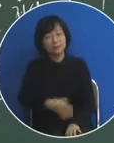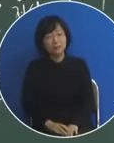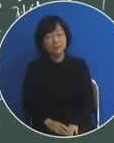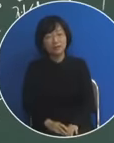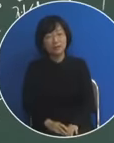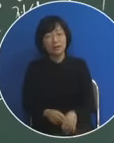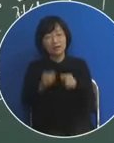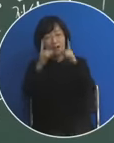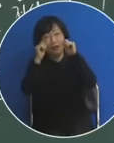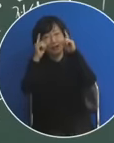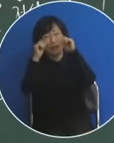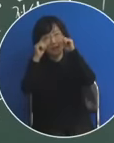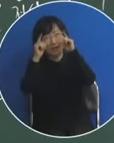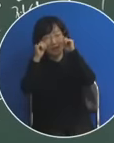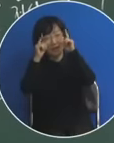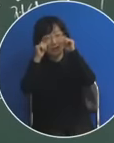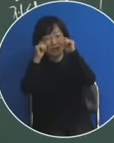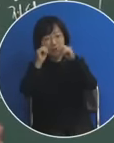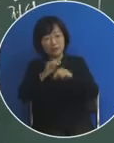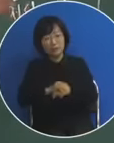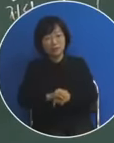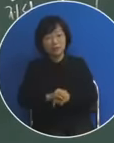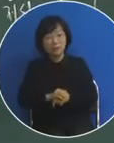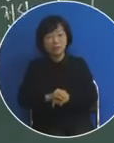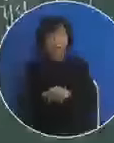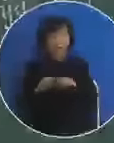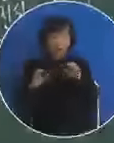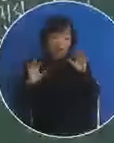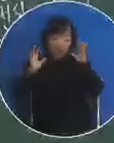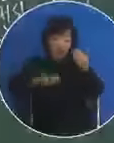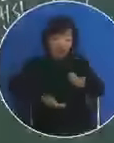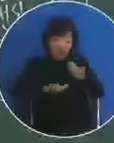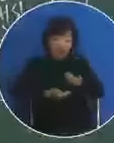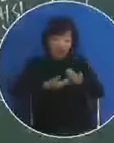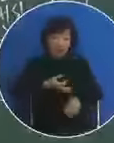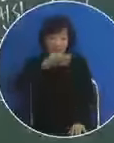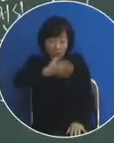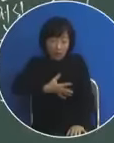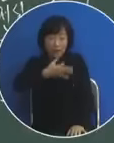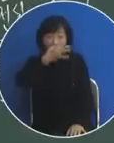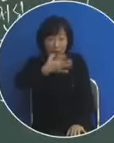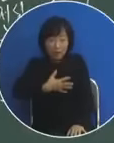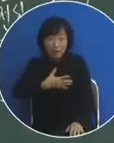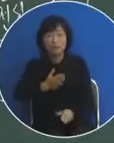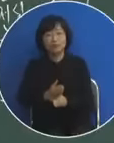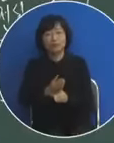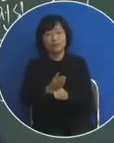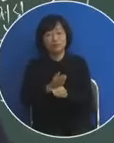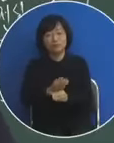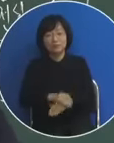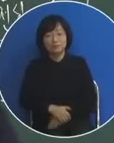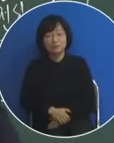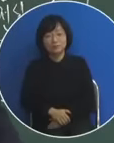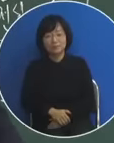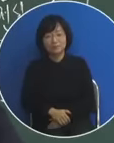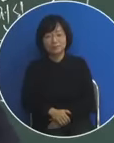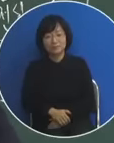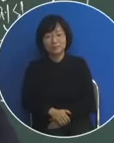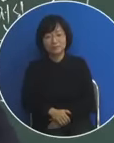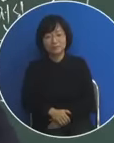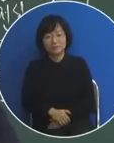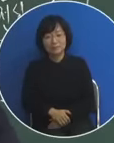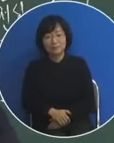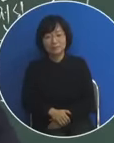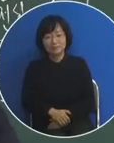못 자고. She can't even sleep at night. 완전 같이 헤매 애하고 같이. 이렇게. And together with the child, they're both having a hard time. 그래 야 참.